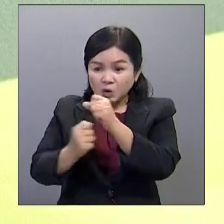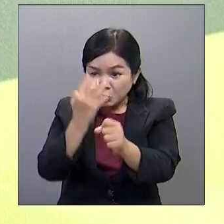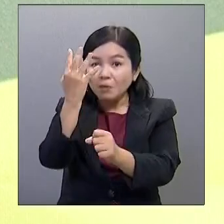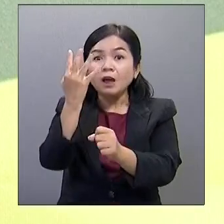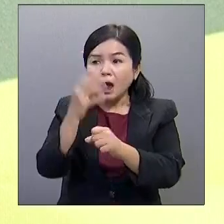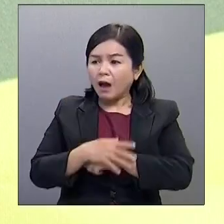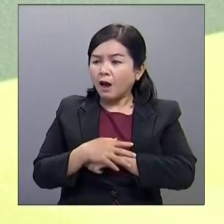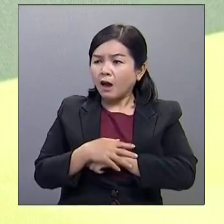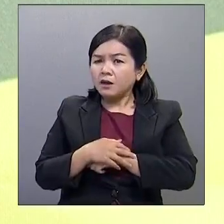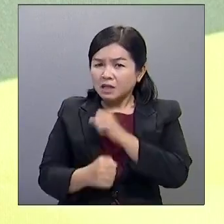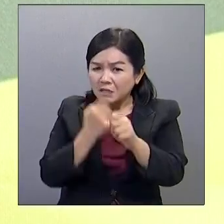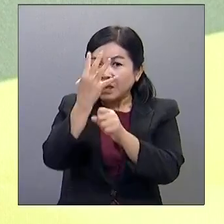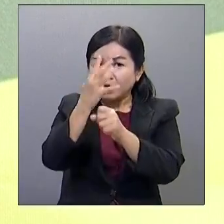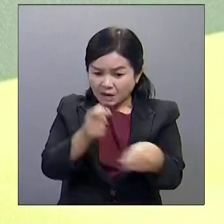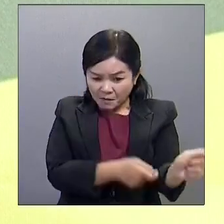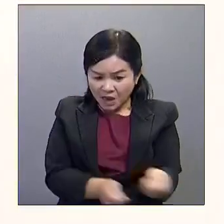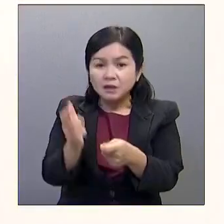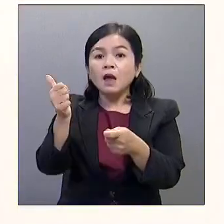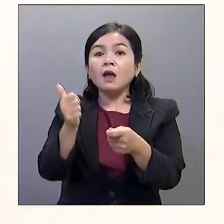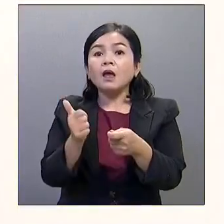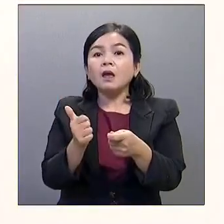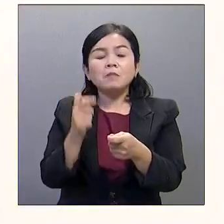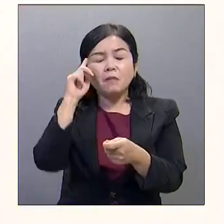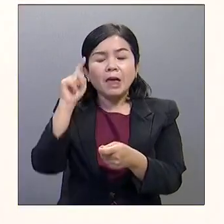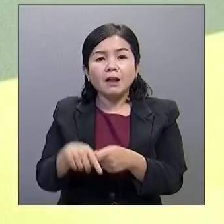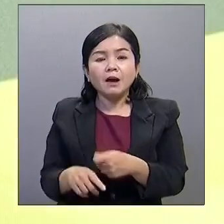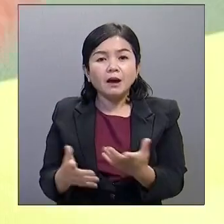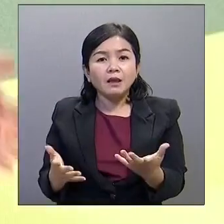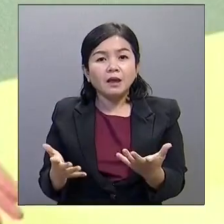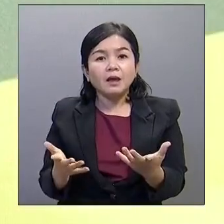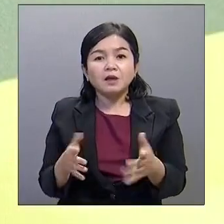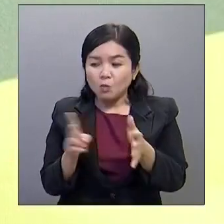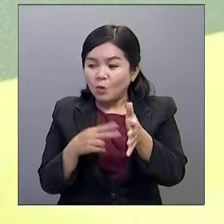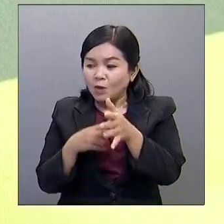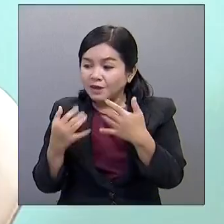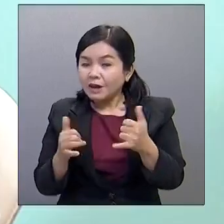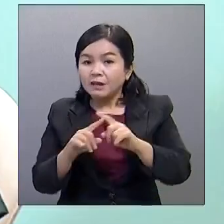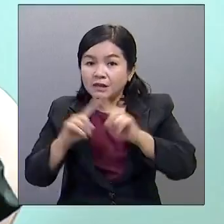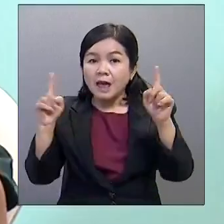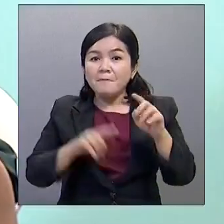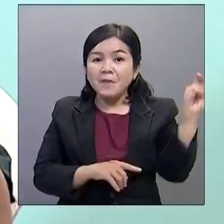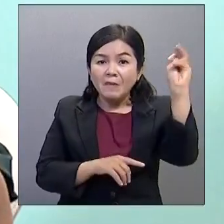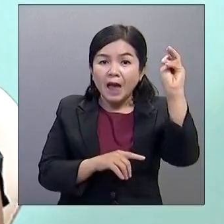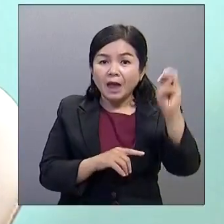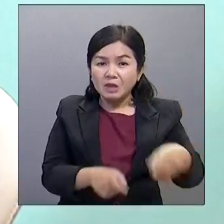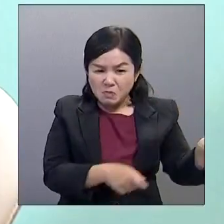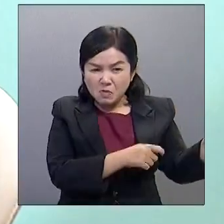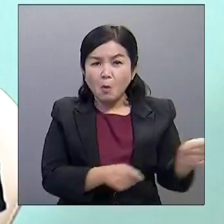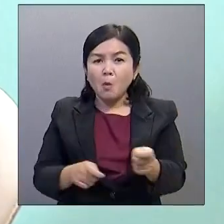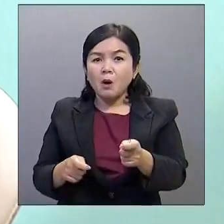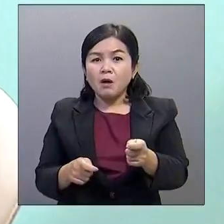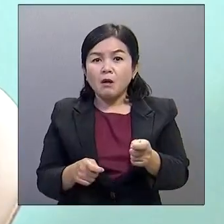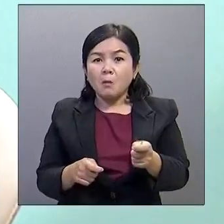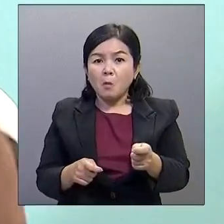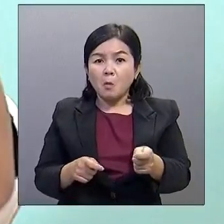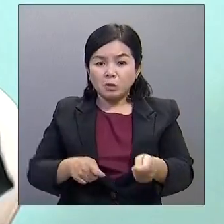ะ 4ขวบตีกอล์ฟ 4ขวบผมยังต่อตัวต่ออยู่เลยนะ คือเอาง่ายๆใส่แพมเพิร์ดวิ่งอยู่เลยอ่ะค่ะ แล้วไม้กอล์ฟอ่ะไม้กอล์ฟยังตัวใหญ่กว่า